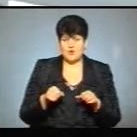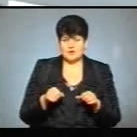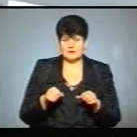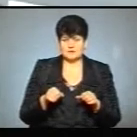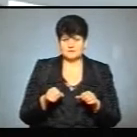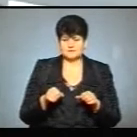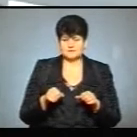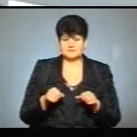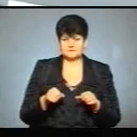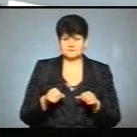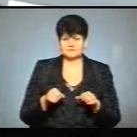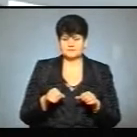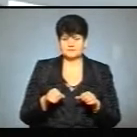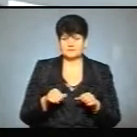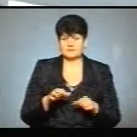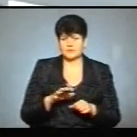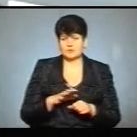мірі бути,